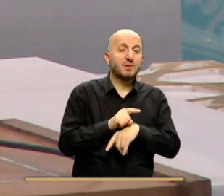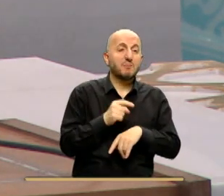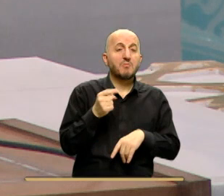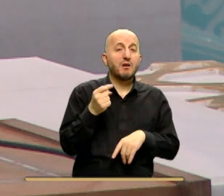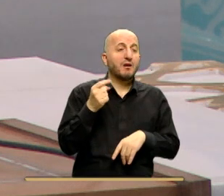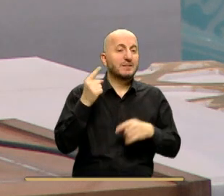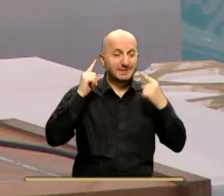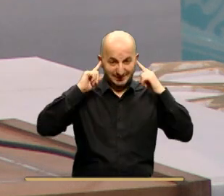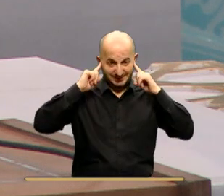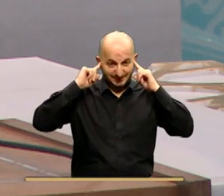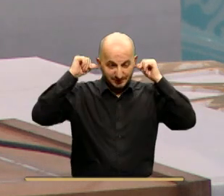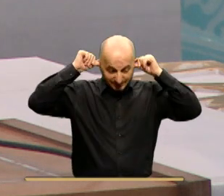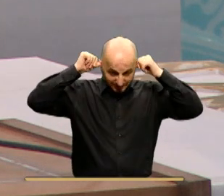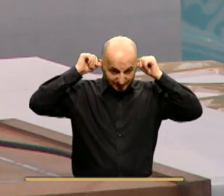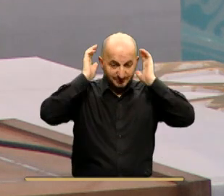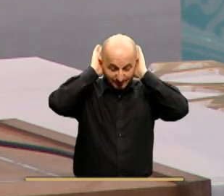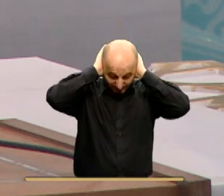parmaklarını kulaklarına tıkadılar.